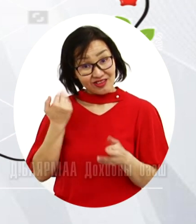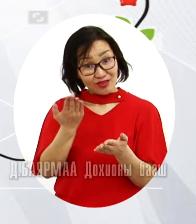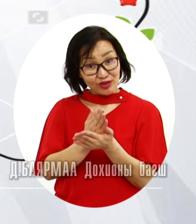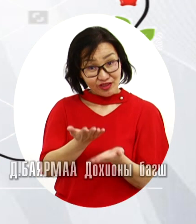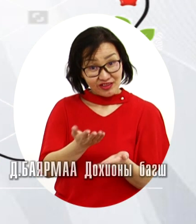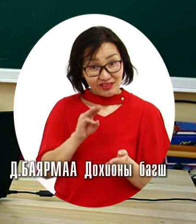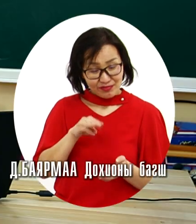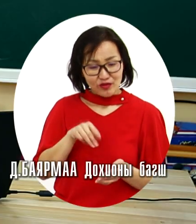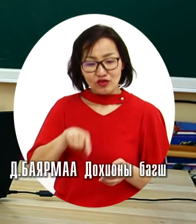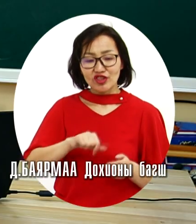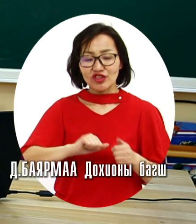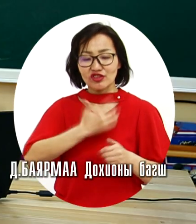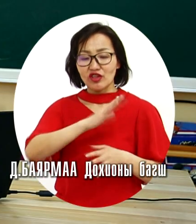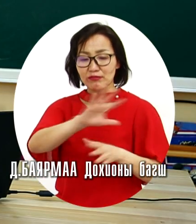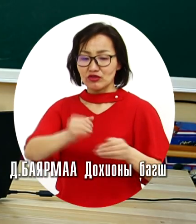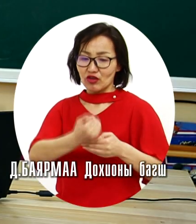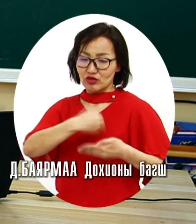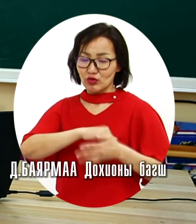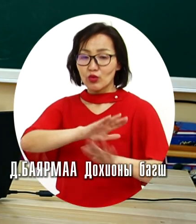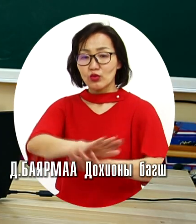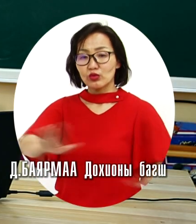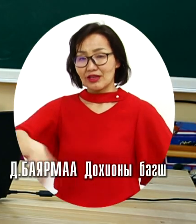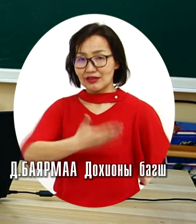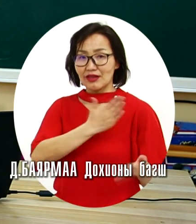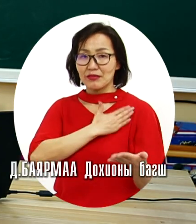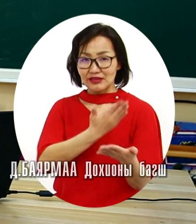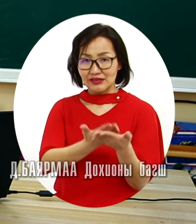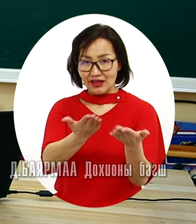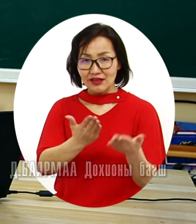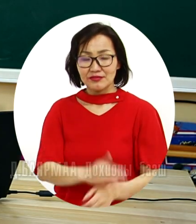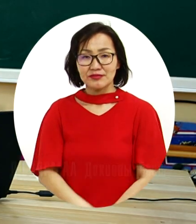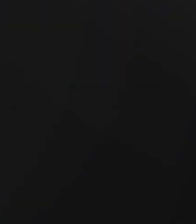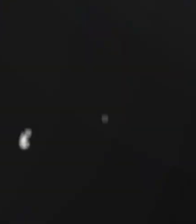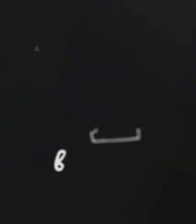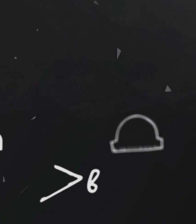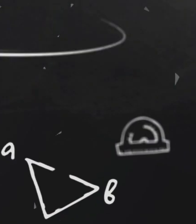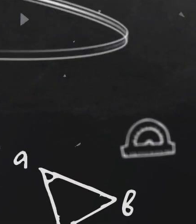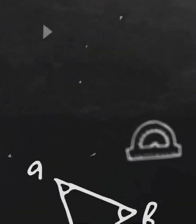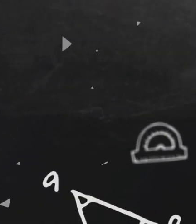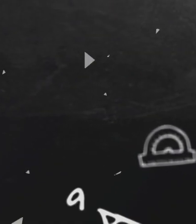боллоо. Өнөөдрийн хичээл дамжилтаа оролцсон хүүхдүүд та нартай баярлалаа.